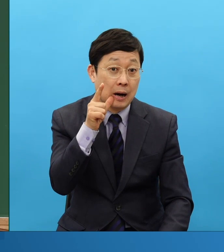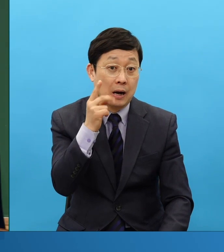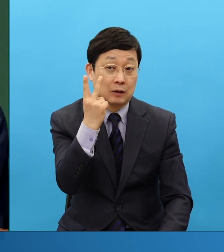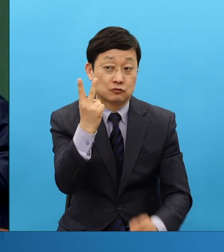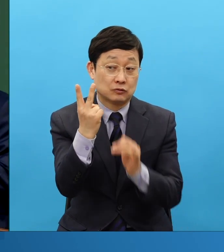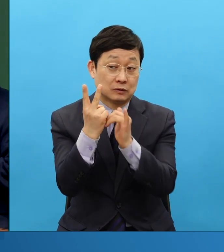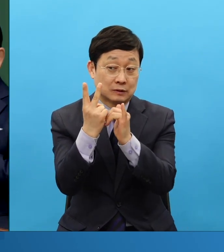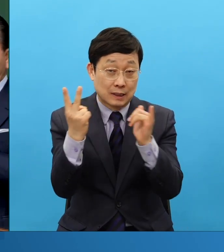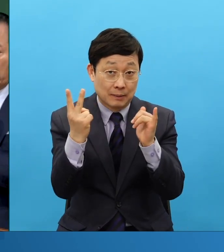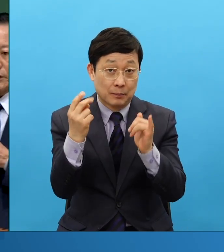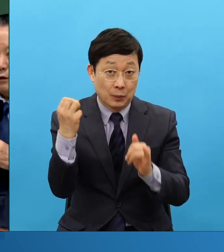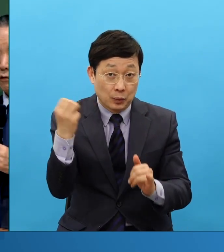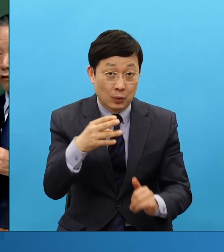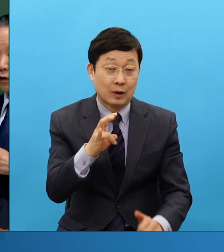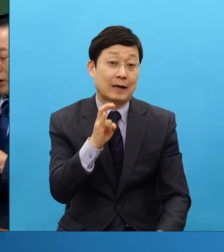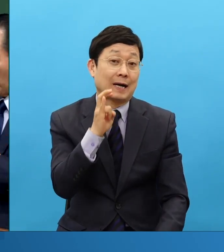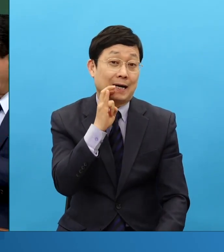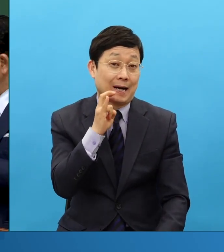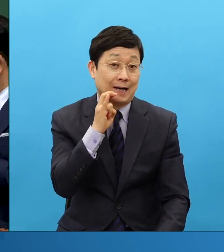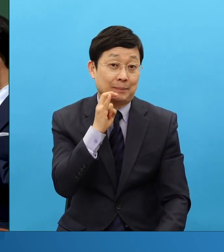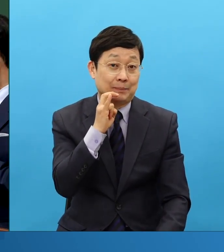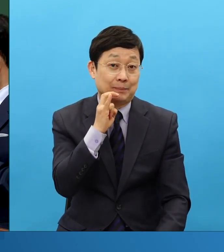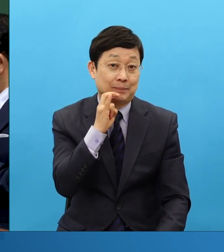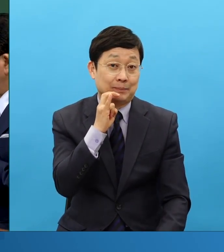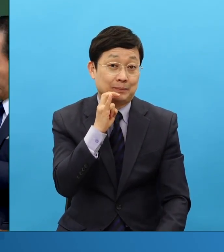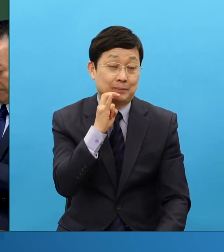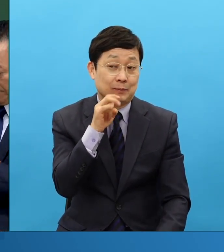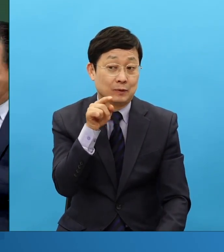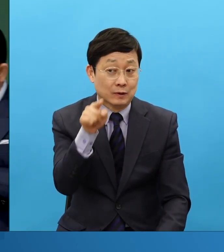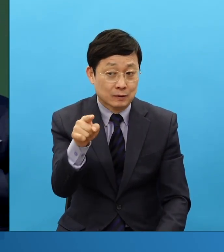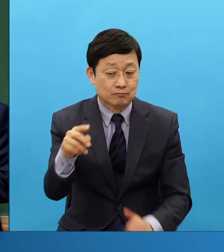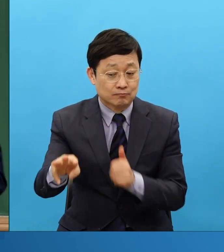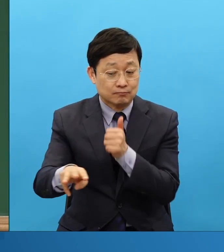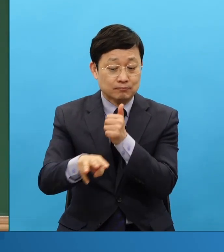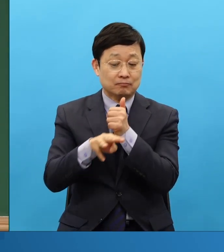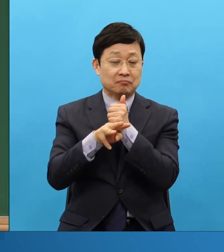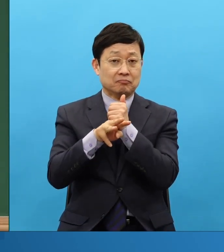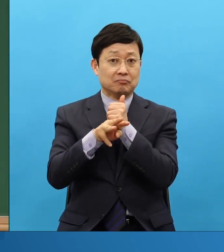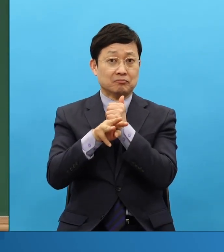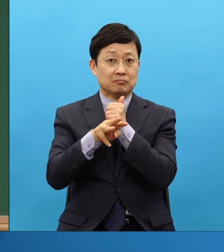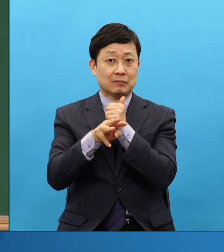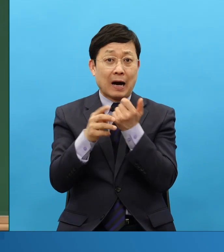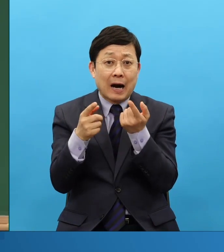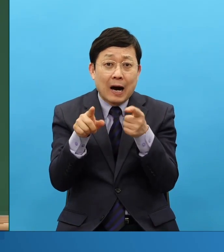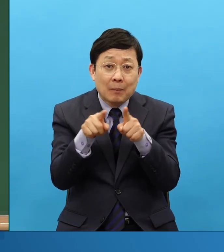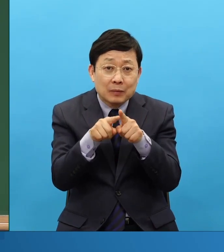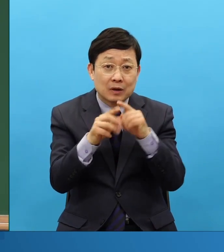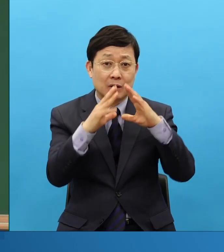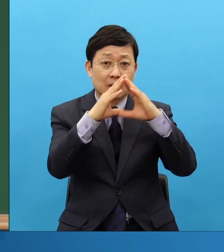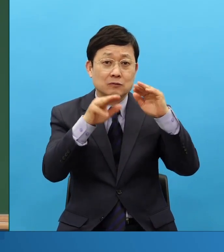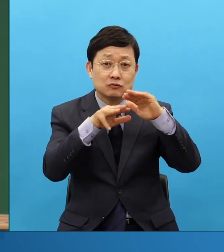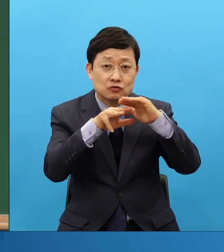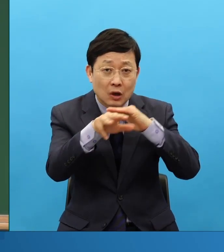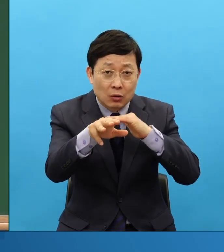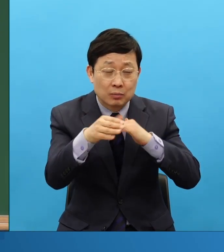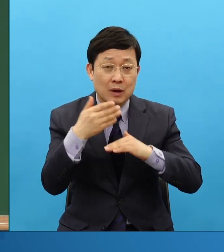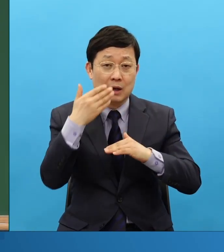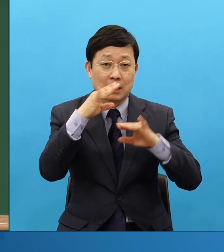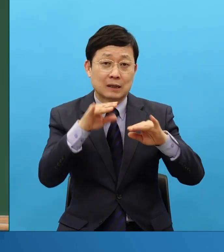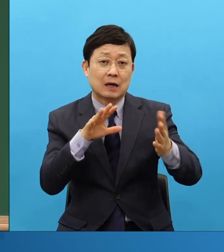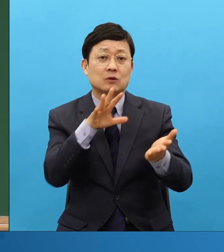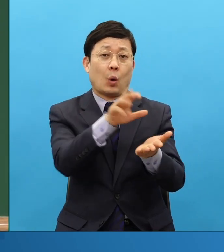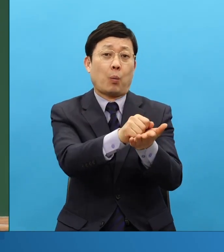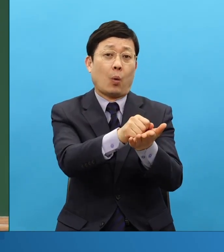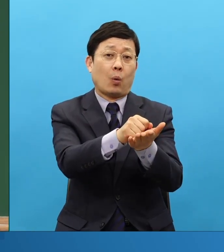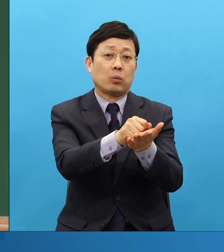이 사람 때문에 출애굽이 완성되고 가나안 입국 완성된 겁니다. Because of these three individuals, we see the completion of the exodus of Egypt